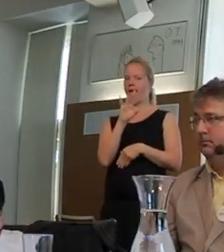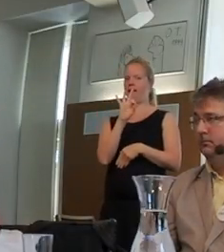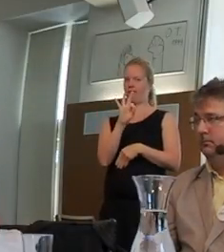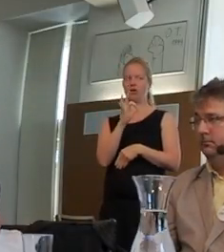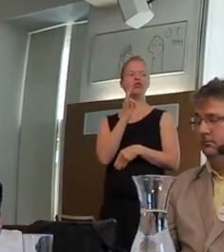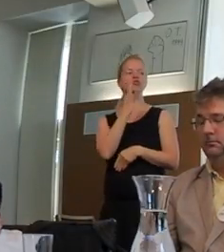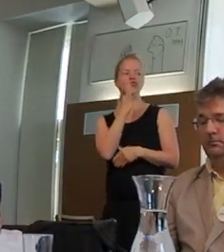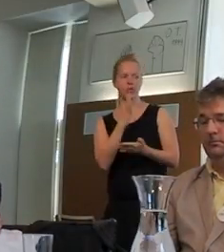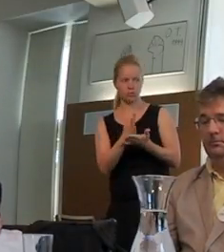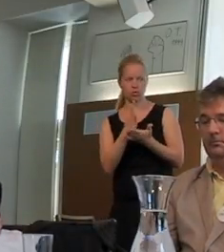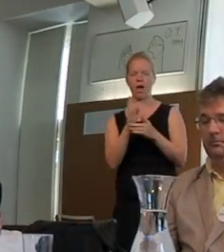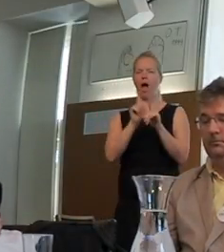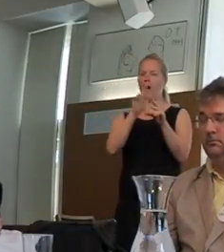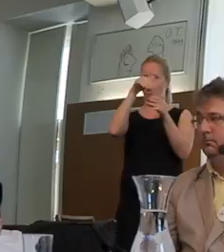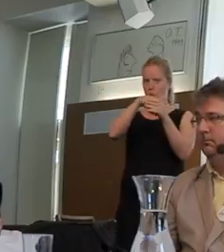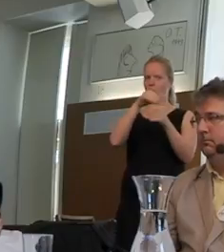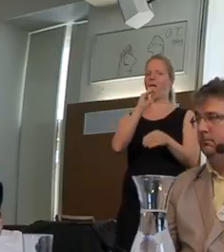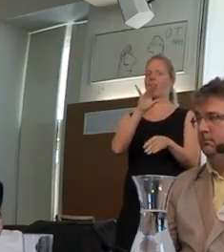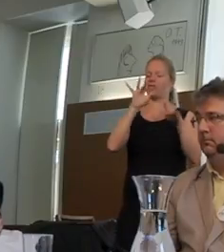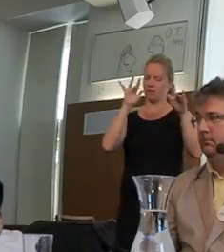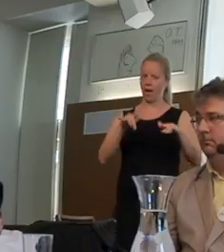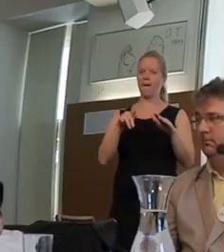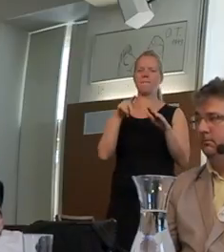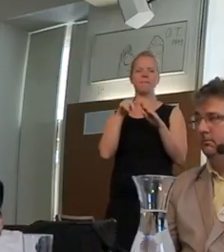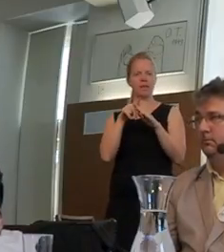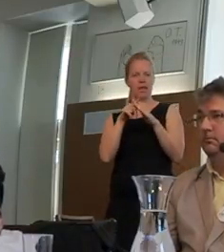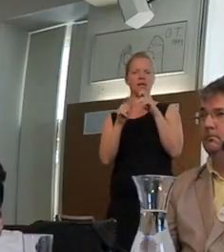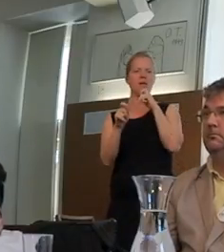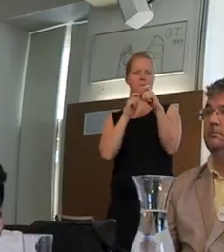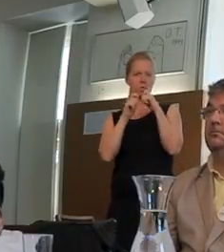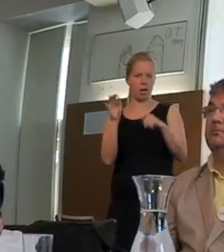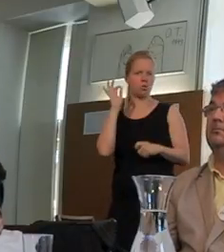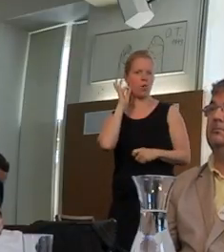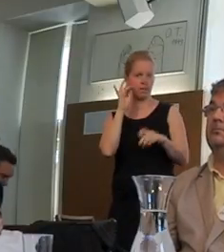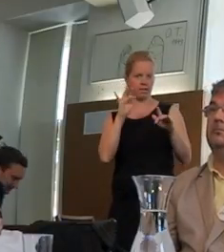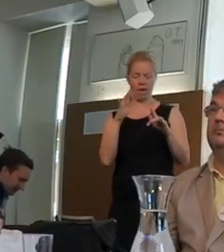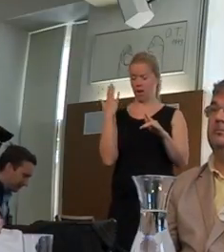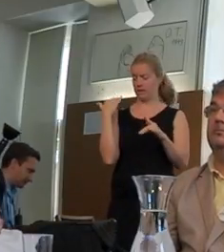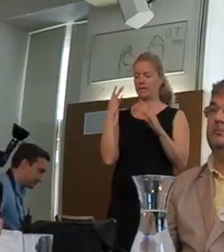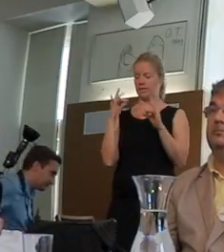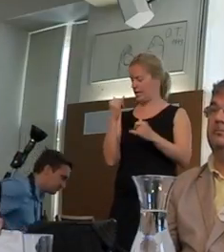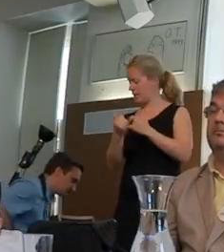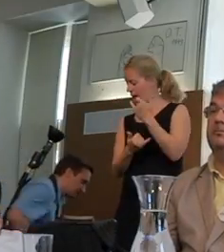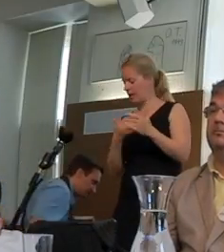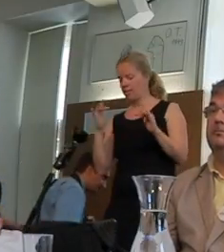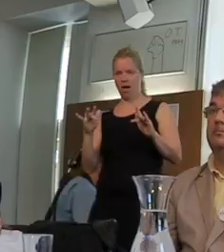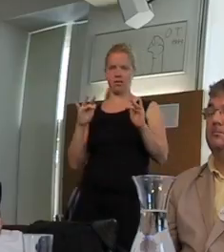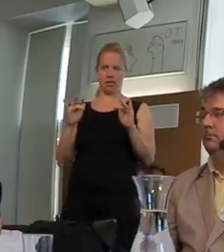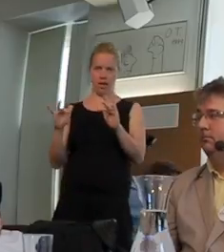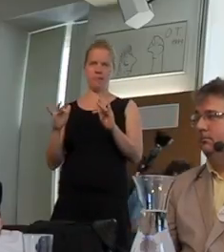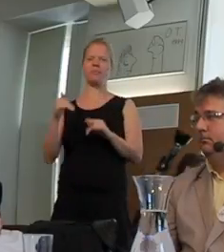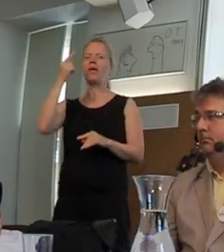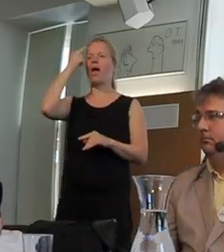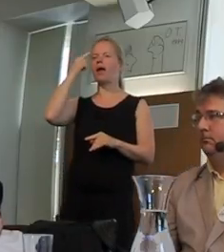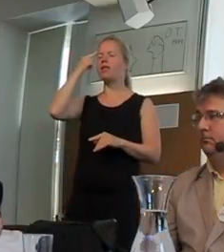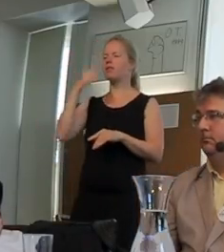im ORF behinderte Moderatorinnen in den letzten 10 Jahren gehabt. Ich erinnere an